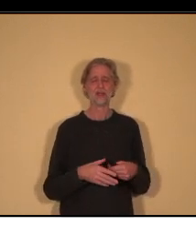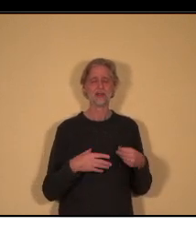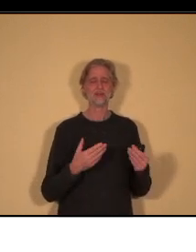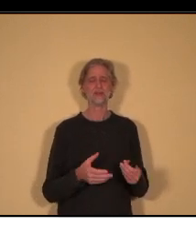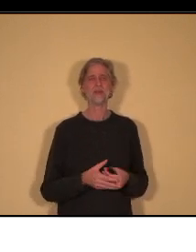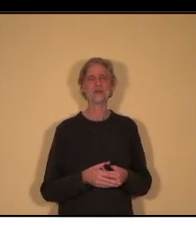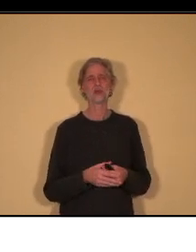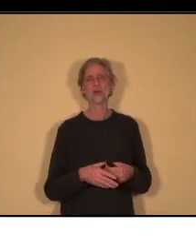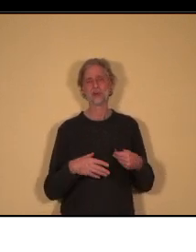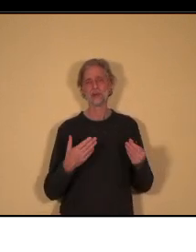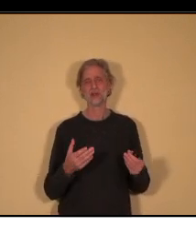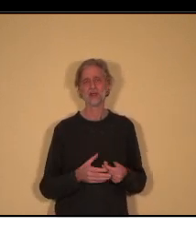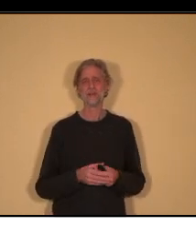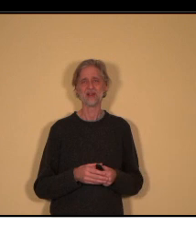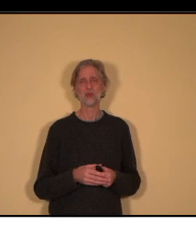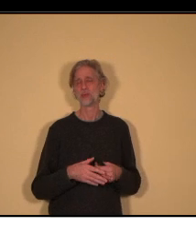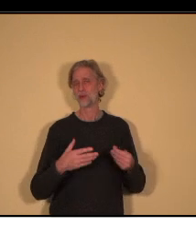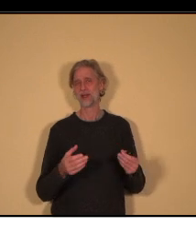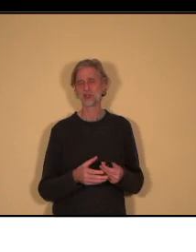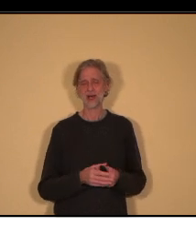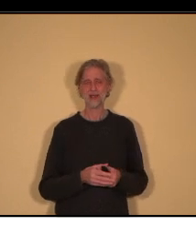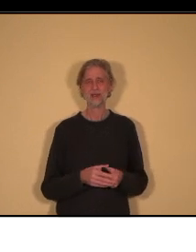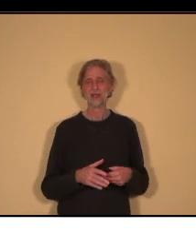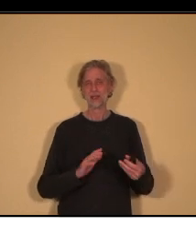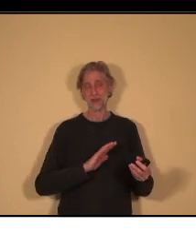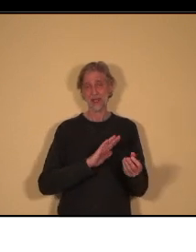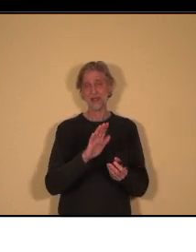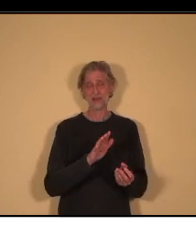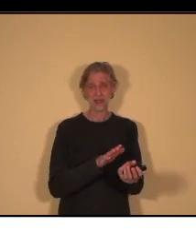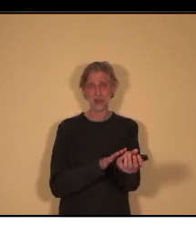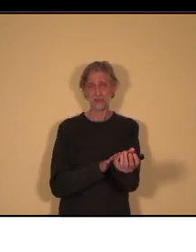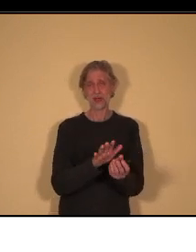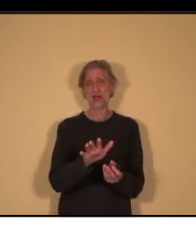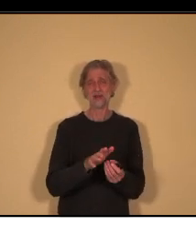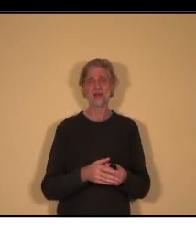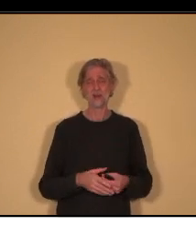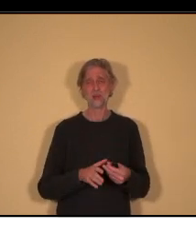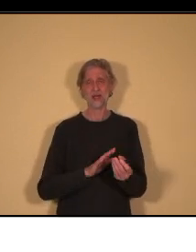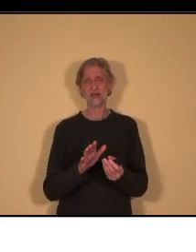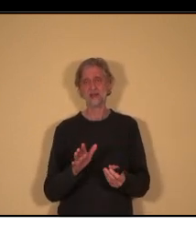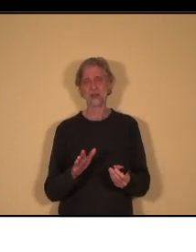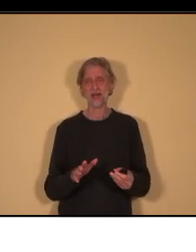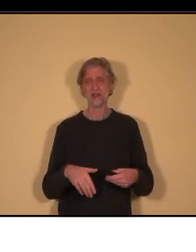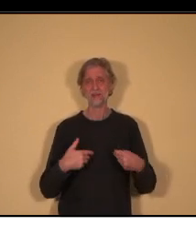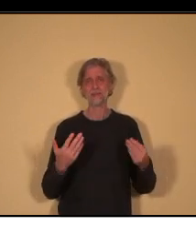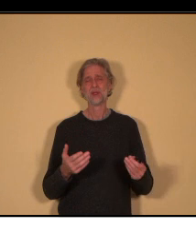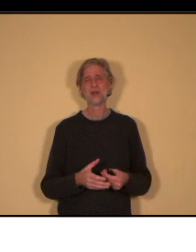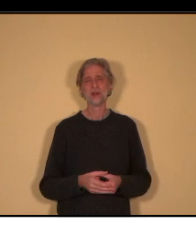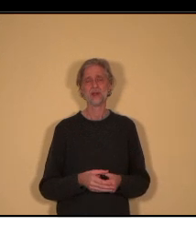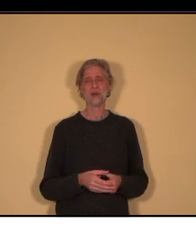dem Verformungsdruck und der Zugspannung der Gesteine. Die verändern sich dadurch, die fangen an, übereinander zu